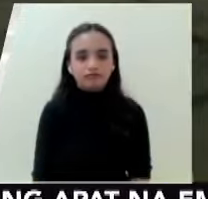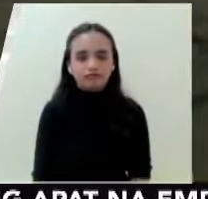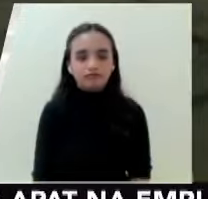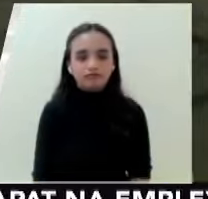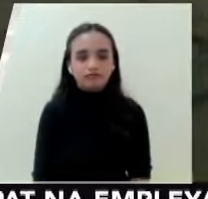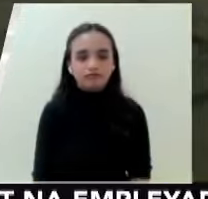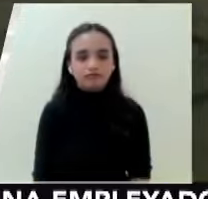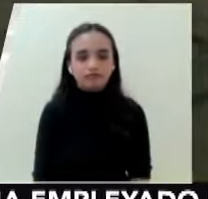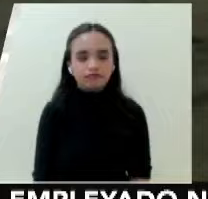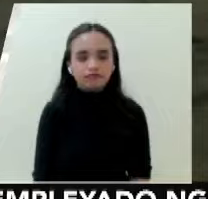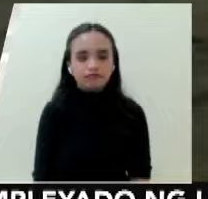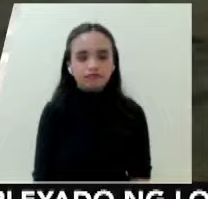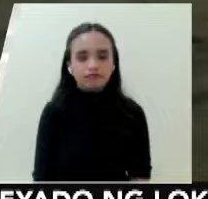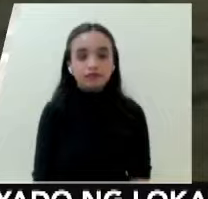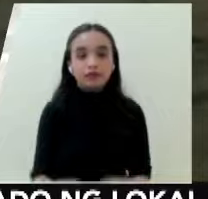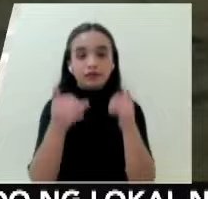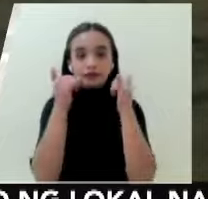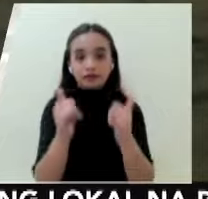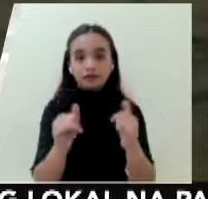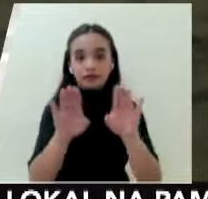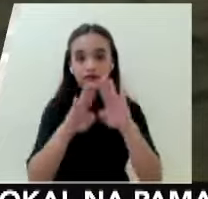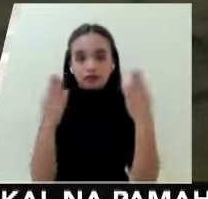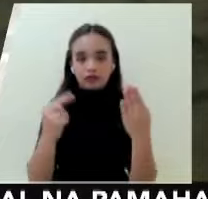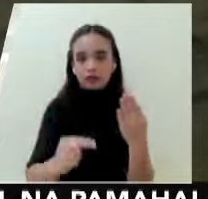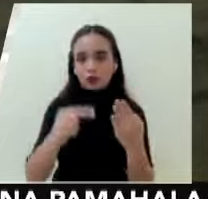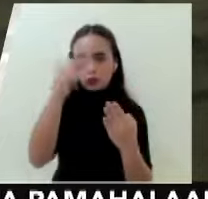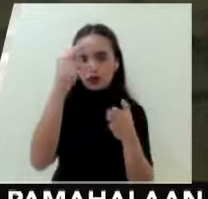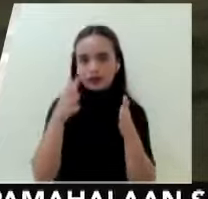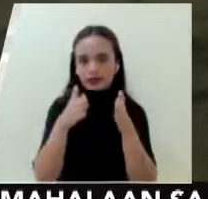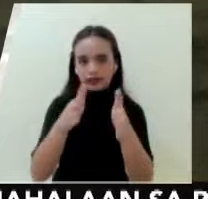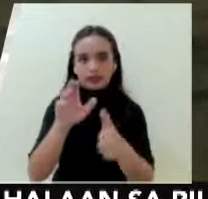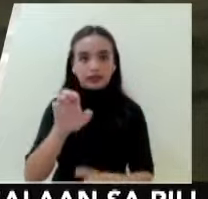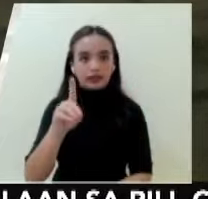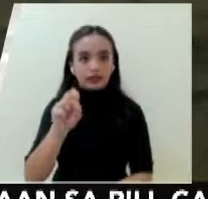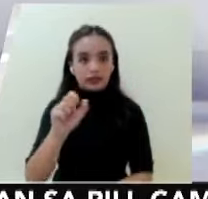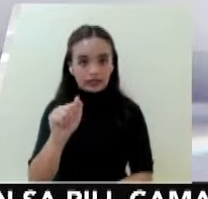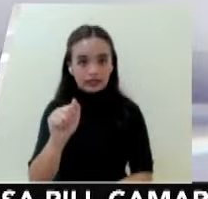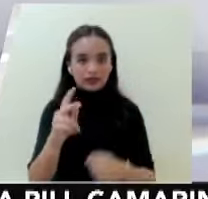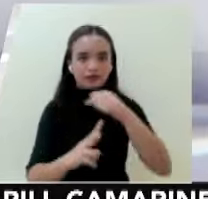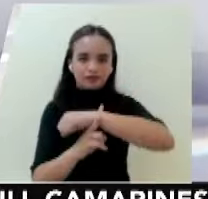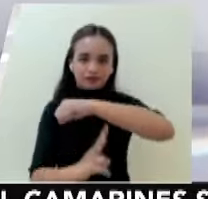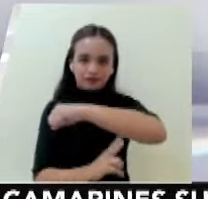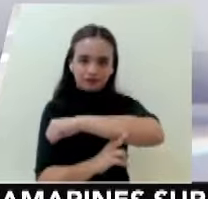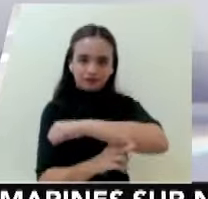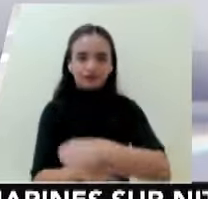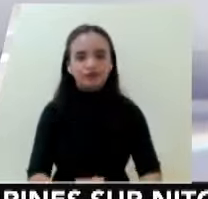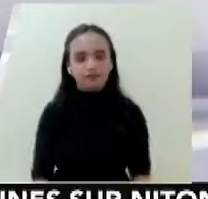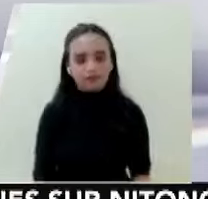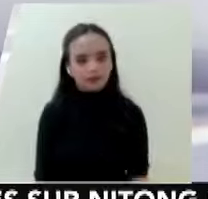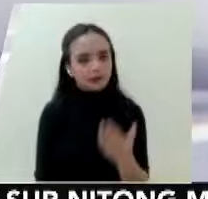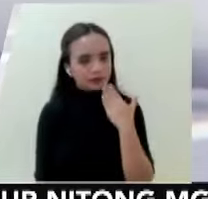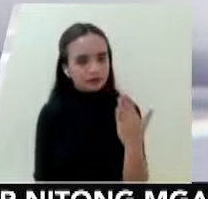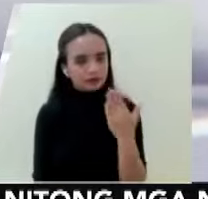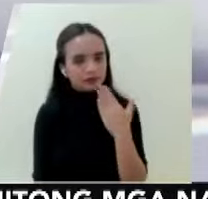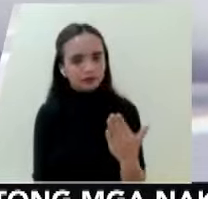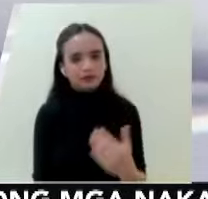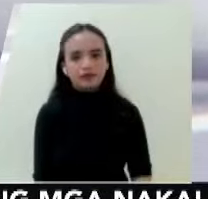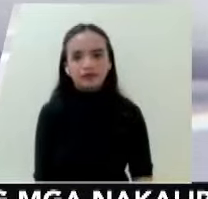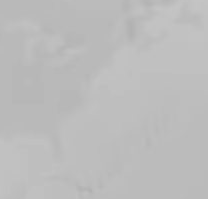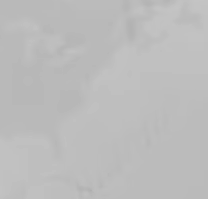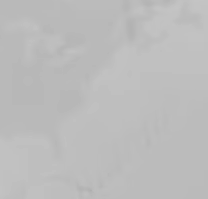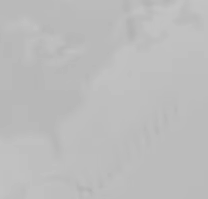Mel, mananatiling bukas naman yung northbound lane ng EDSA Kamuning flyover. Mel? Maraming salamat sa iyo, Joseph Monong.